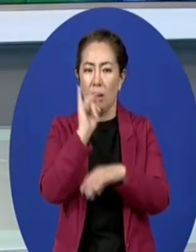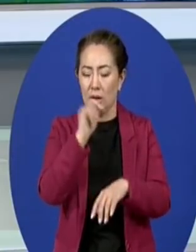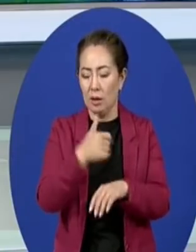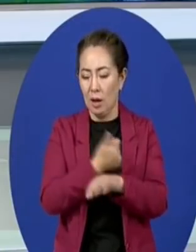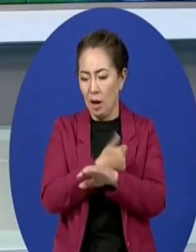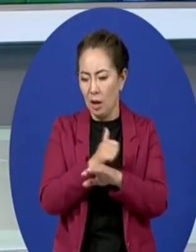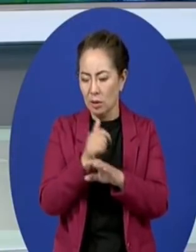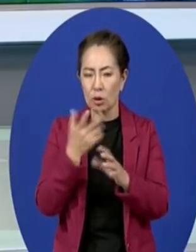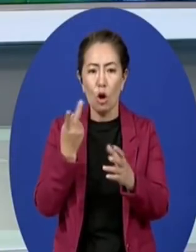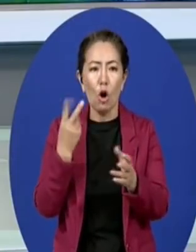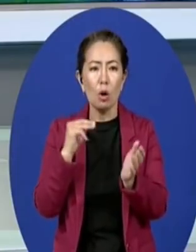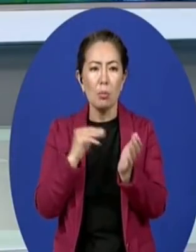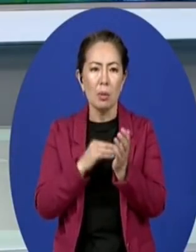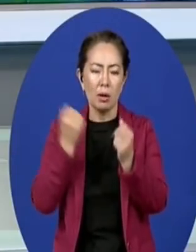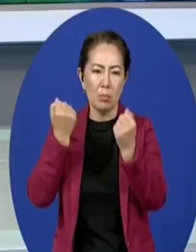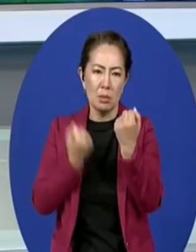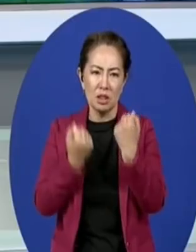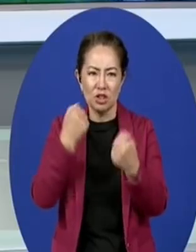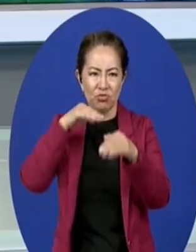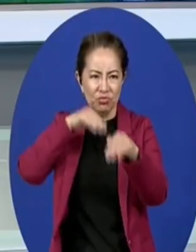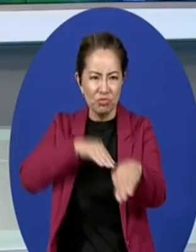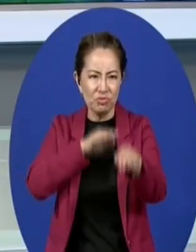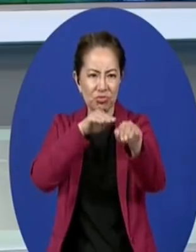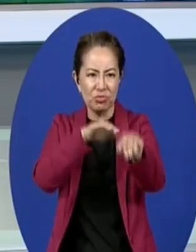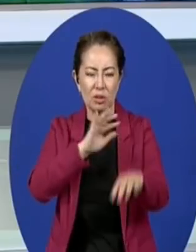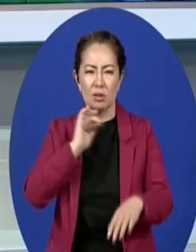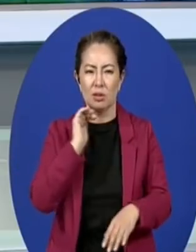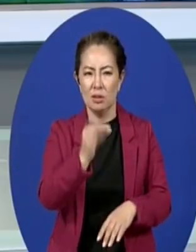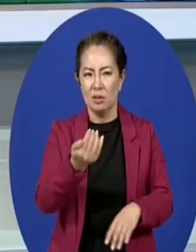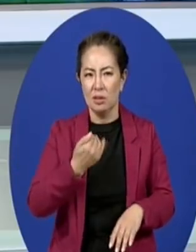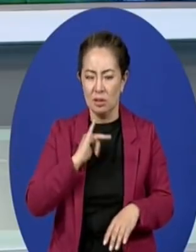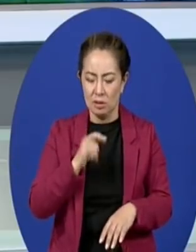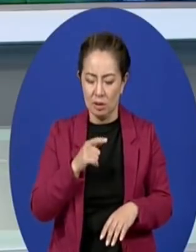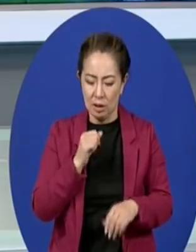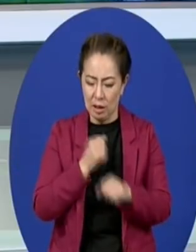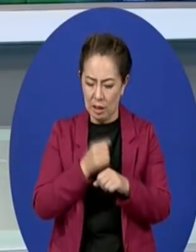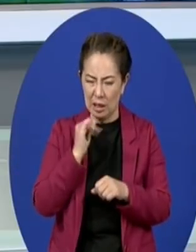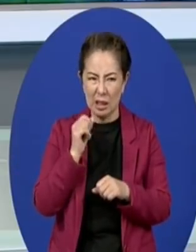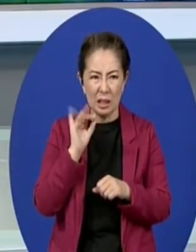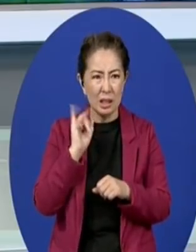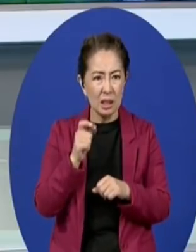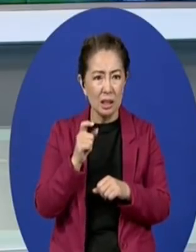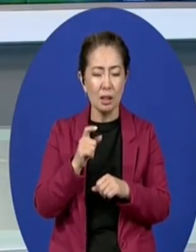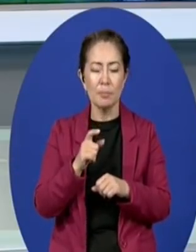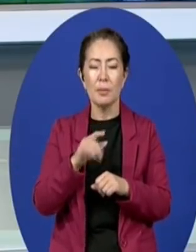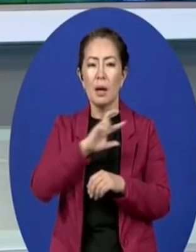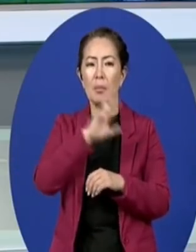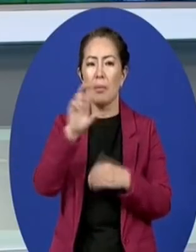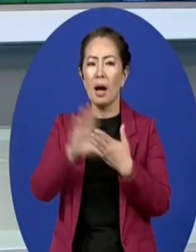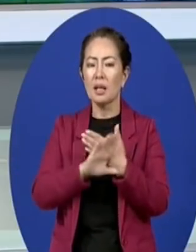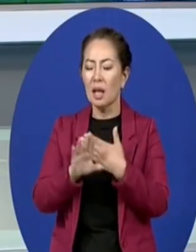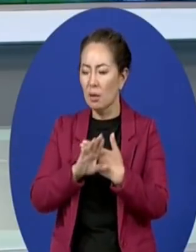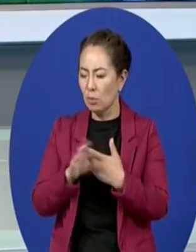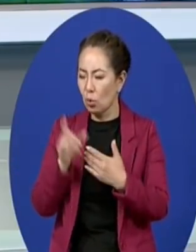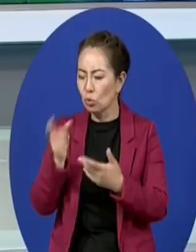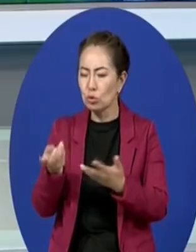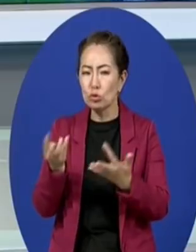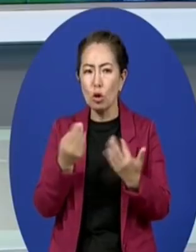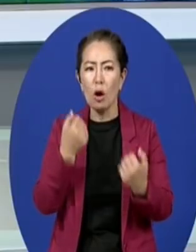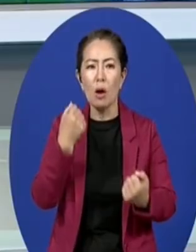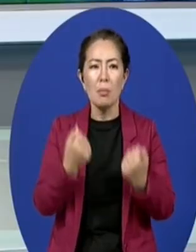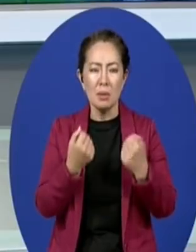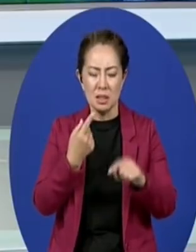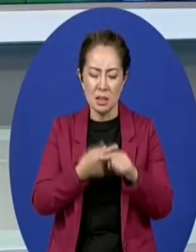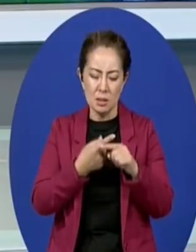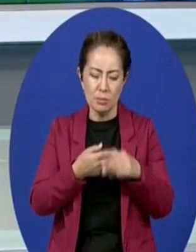өдрүүдэд 20 мянга гаруй тээврийн хэрэгсэл энэ бүсэд нэвтэрсэн байна. За ажлын ачаалал их байгаа учраас байгаль хамгаалагчдын оромтой машин